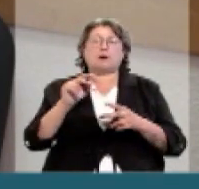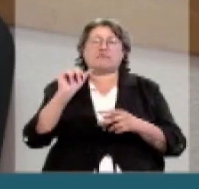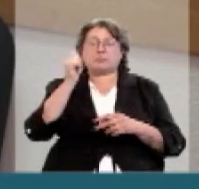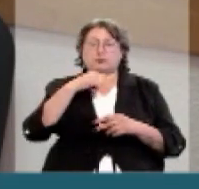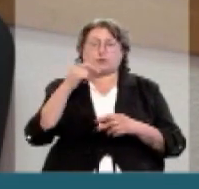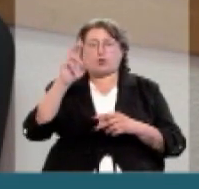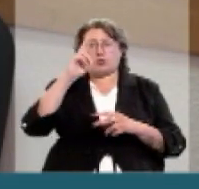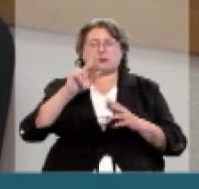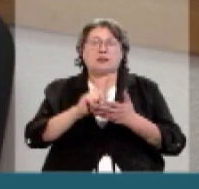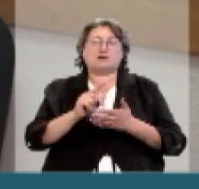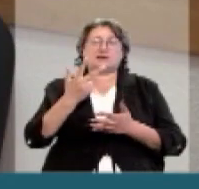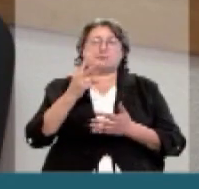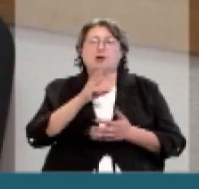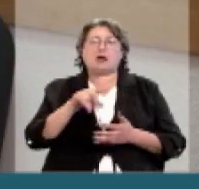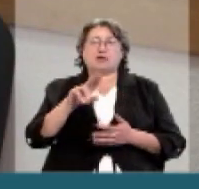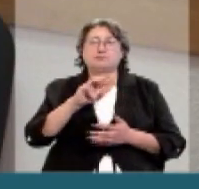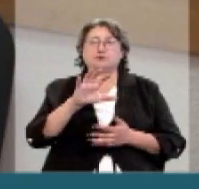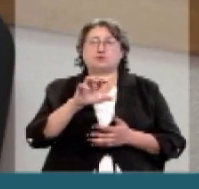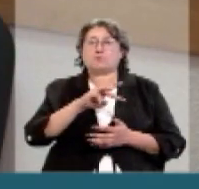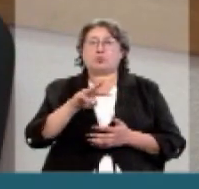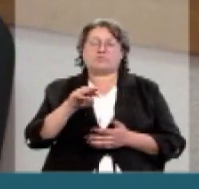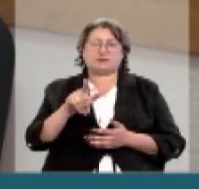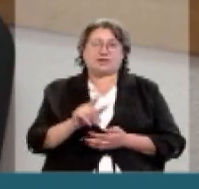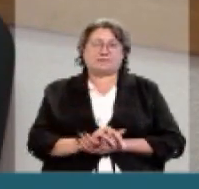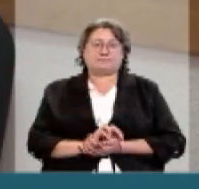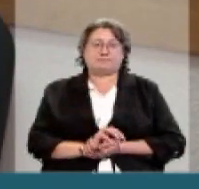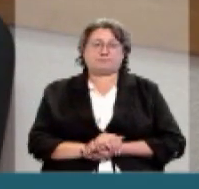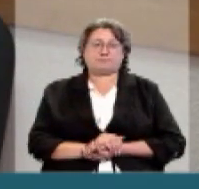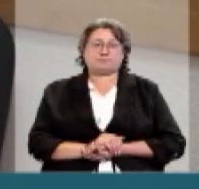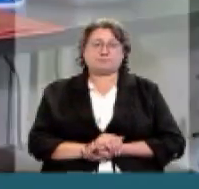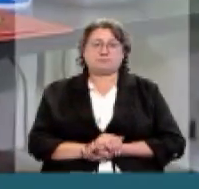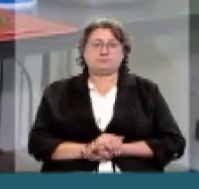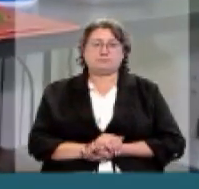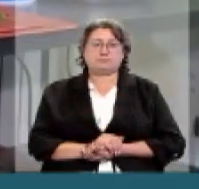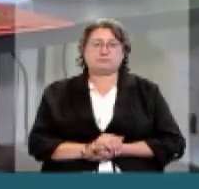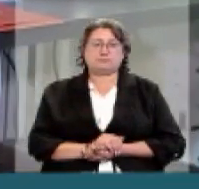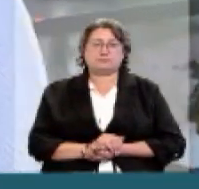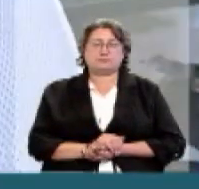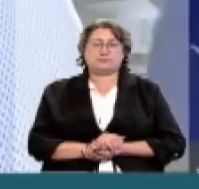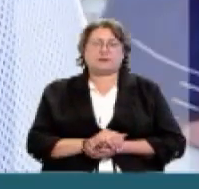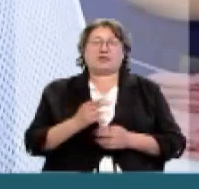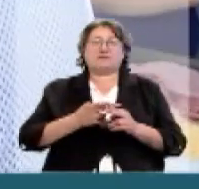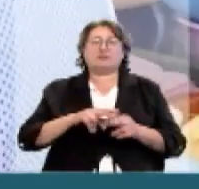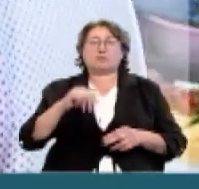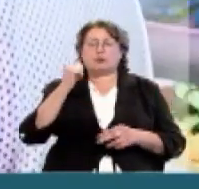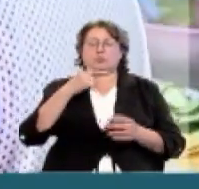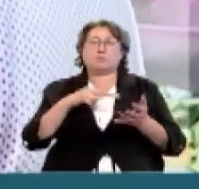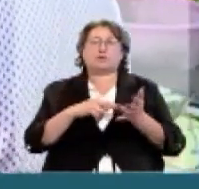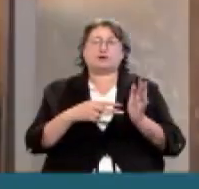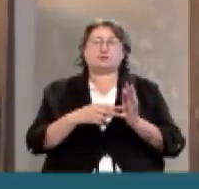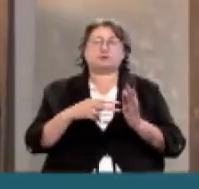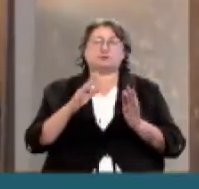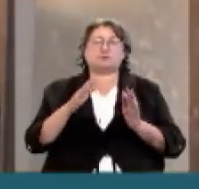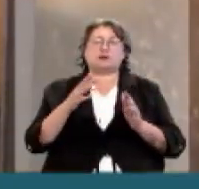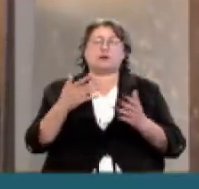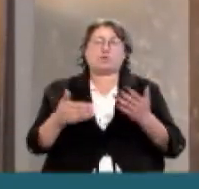шағын кәсіпорындардан аудандық бюджетке 3 миллиард 500 миллион теңге кіріс енді. Мұнда биыл бірнеше жаңа инвестициялық жобалар